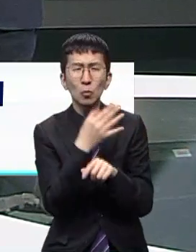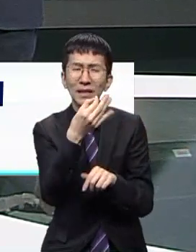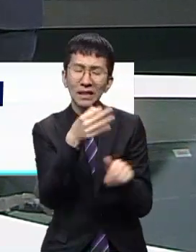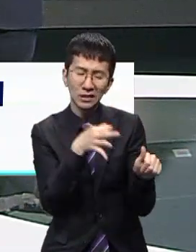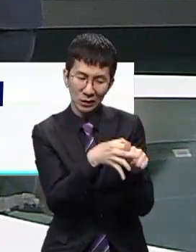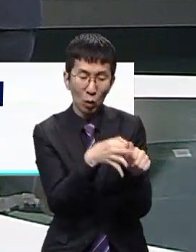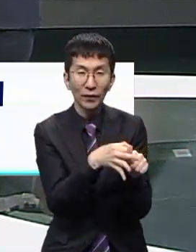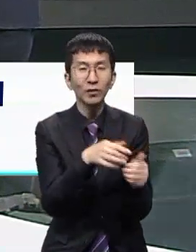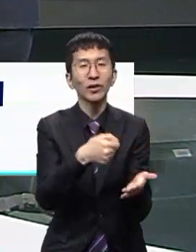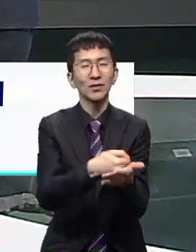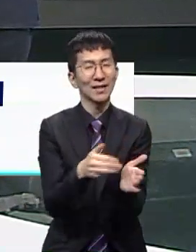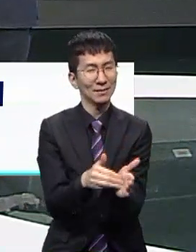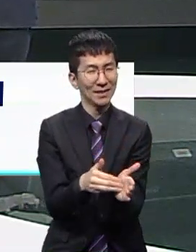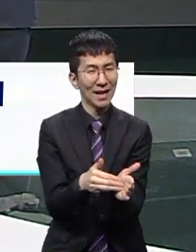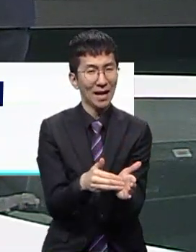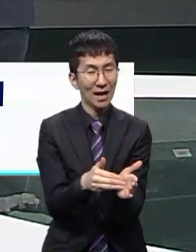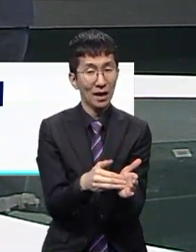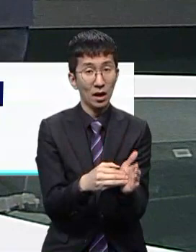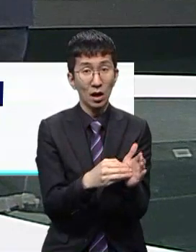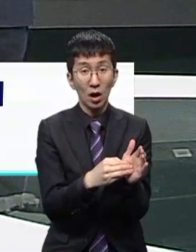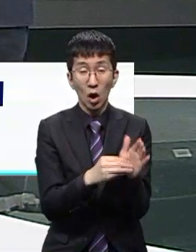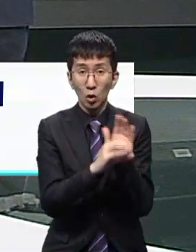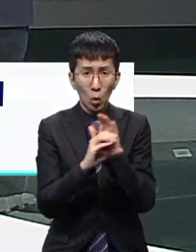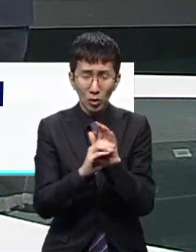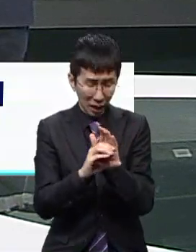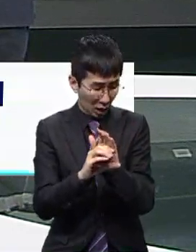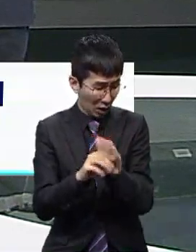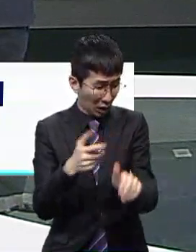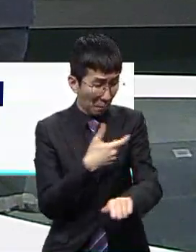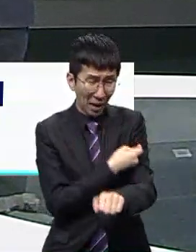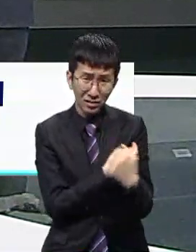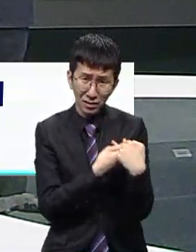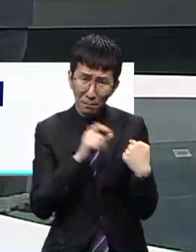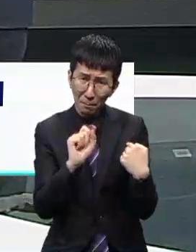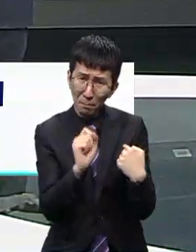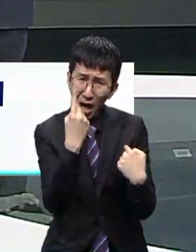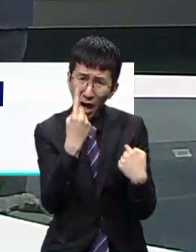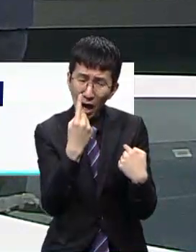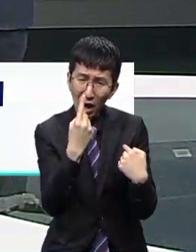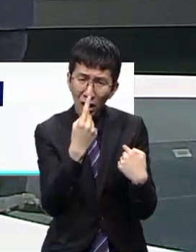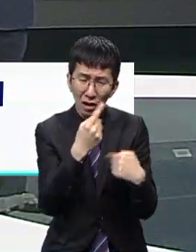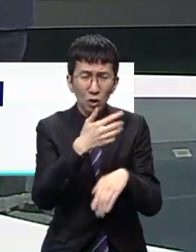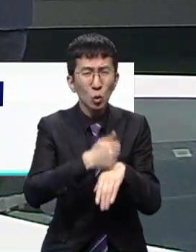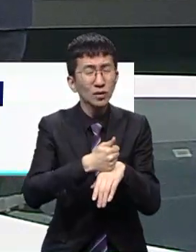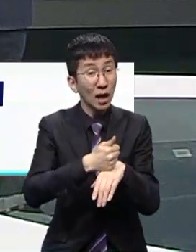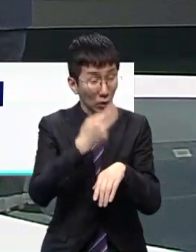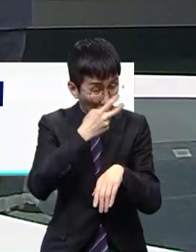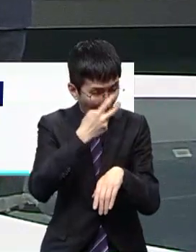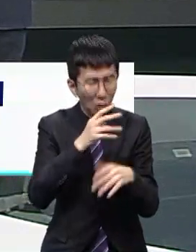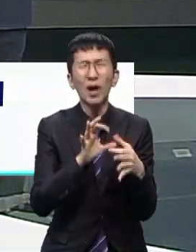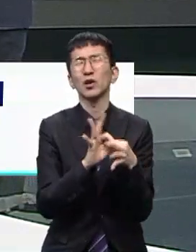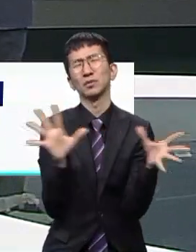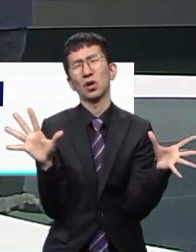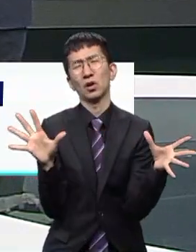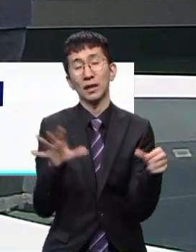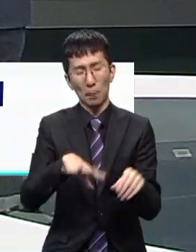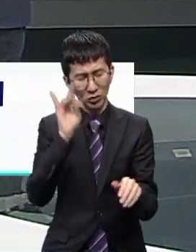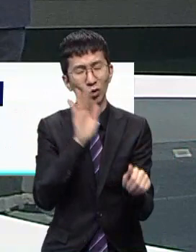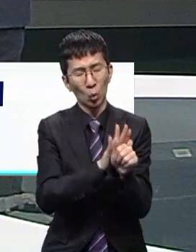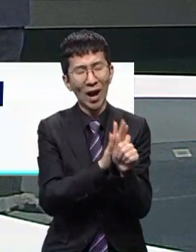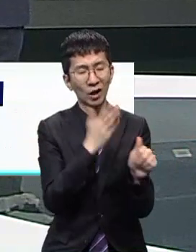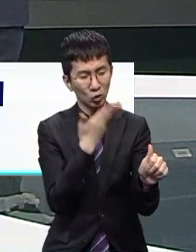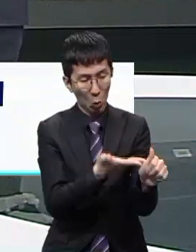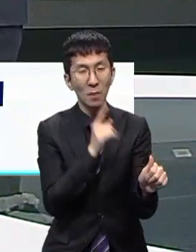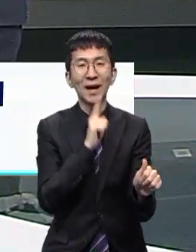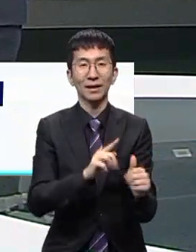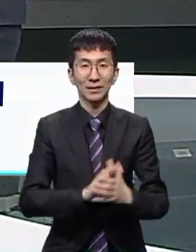치료비를 지원하기로 했습니다. 백신 때문에 그런 건지 아닌지 조사 결과에 상관없이 우선 지원을